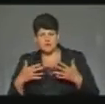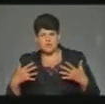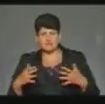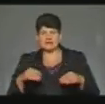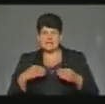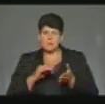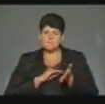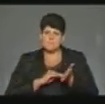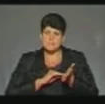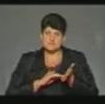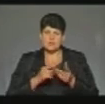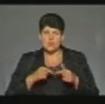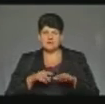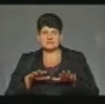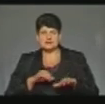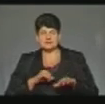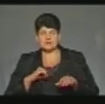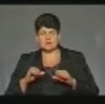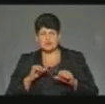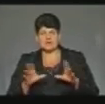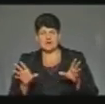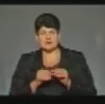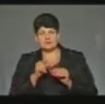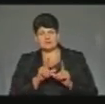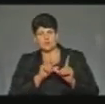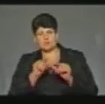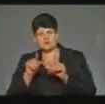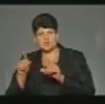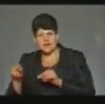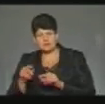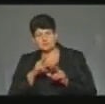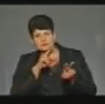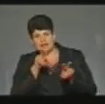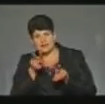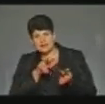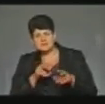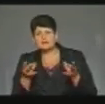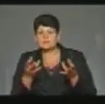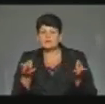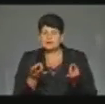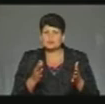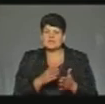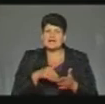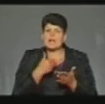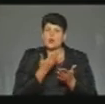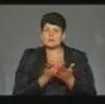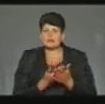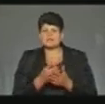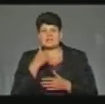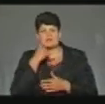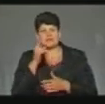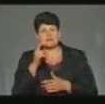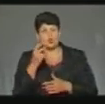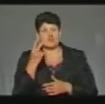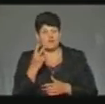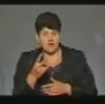вимоги органам місцевого самоврядування. Разом з ними об'їжджаємо, дивимося, де потрібно. Є рекомендації, наприклад, йдуть виклики на 102, ми теж це